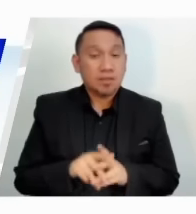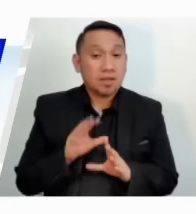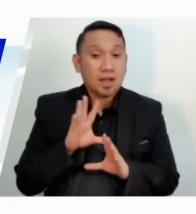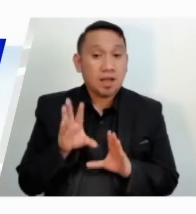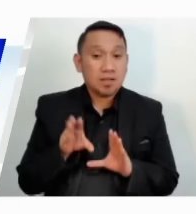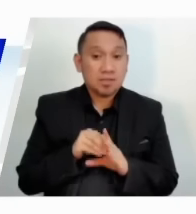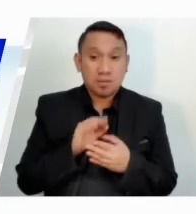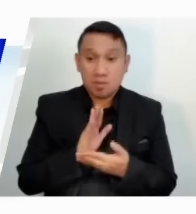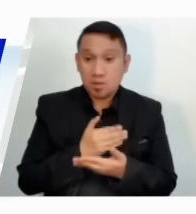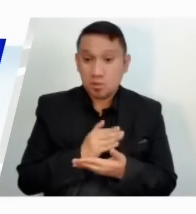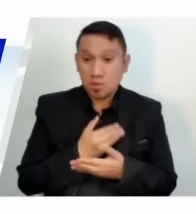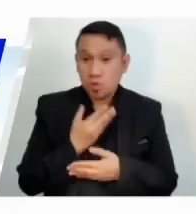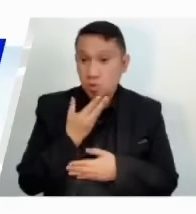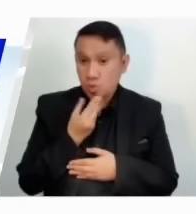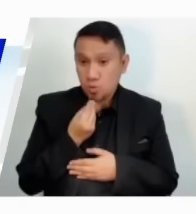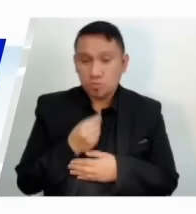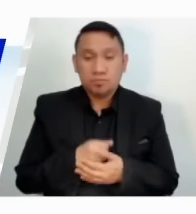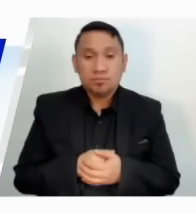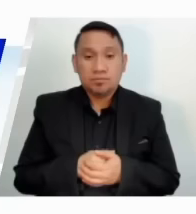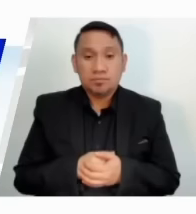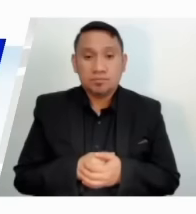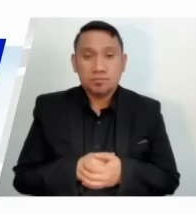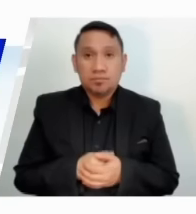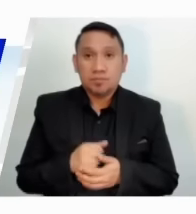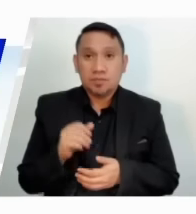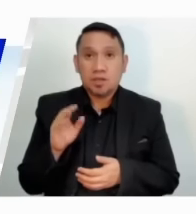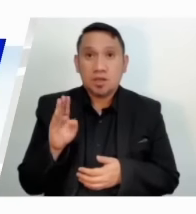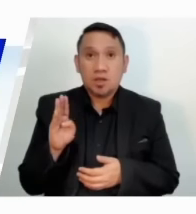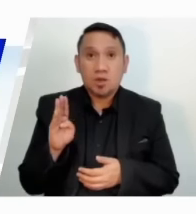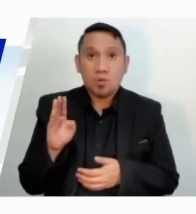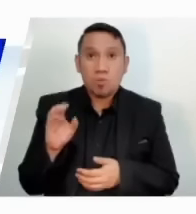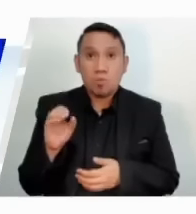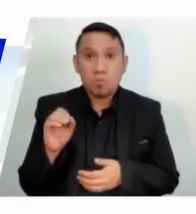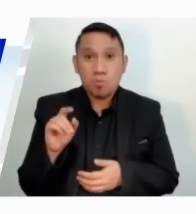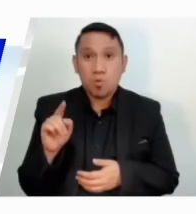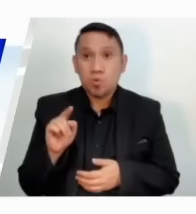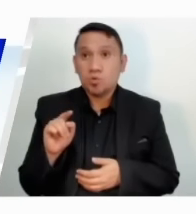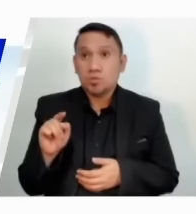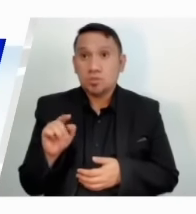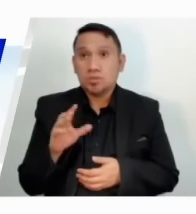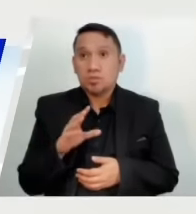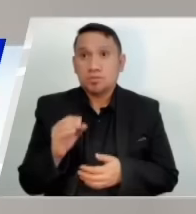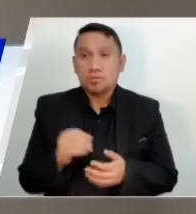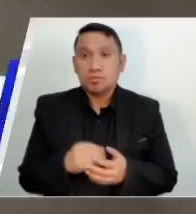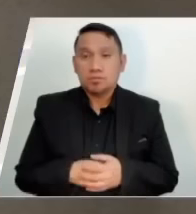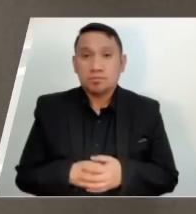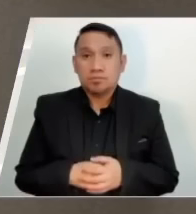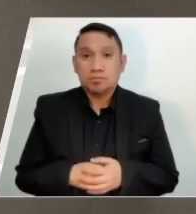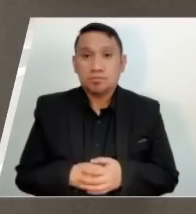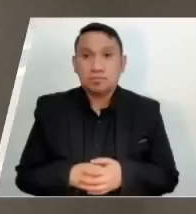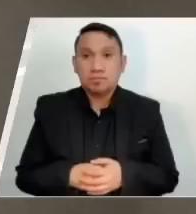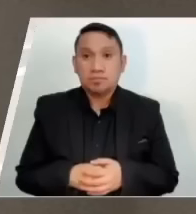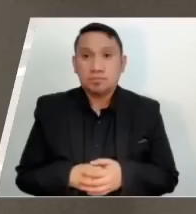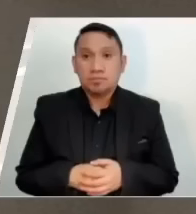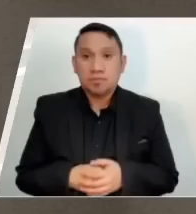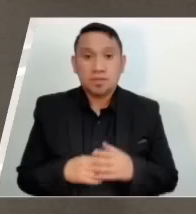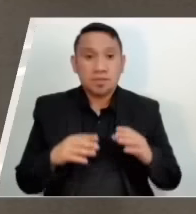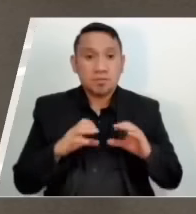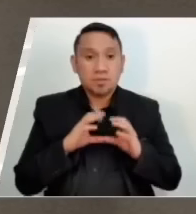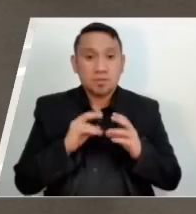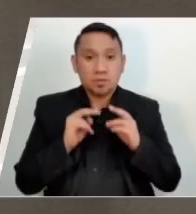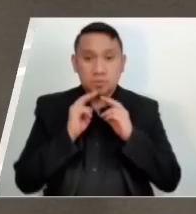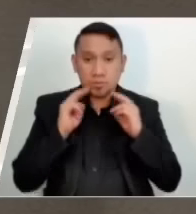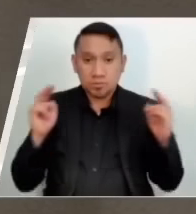sina American rapper and singer Post Malone at ang English indie band na Florence and the Machine. Para sa GMA Integrated